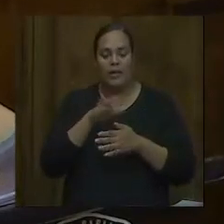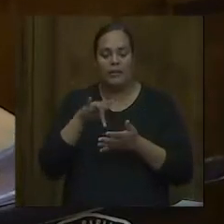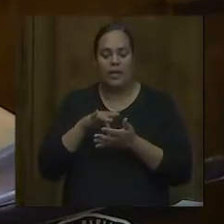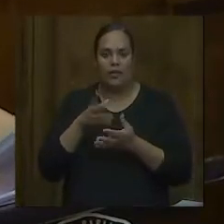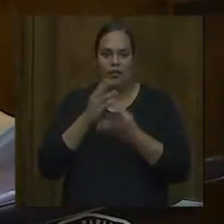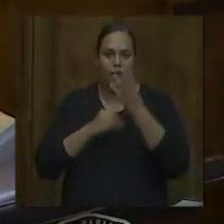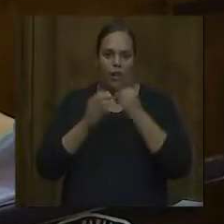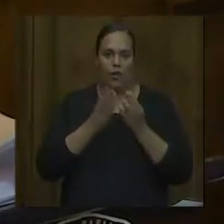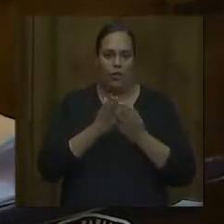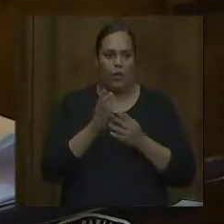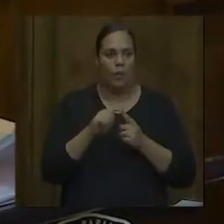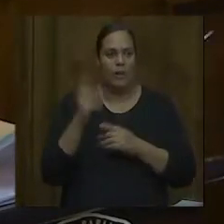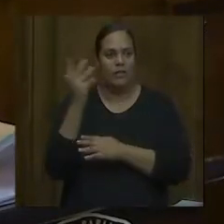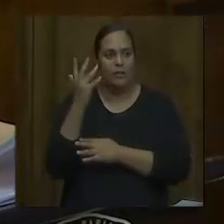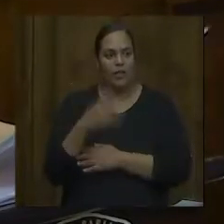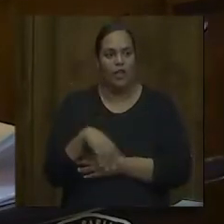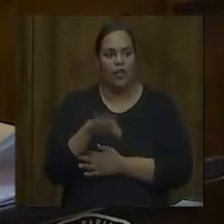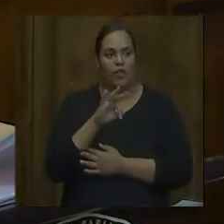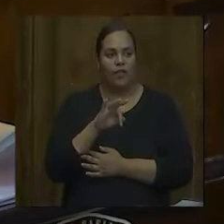geleë is. Speaker, met die